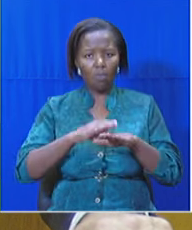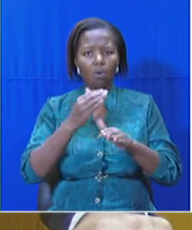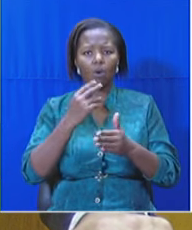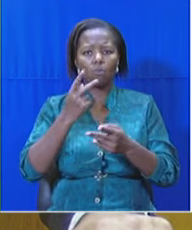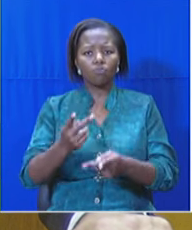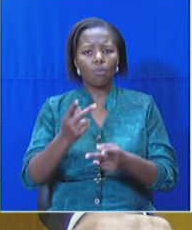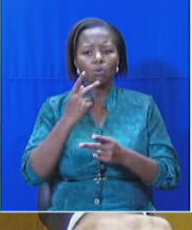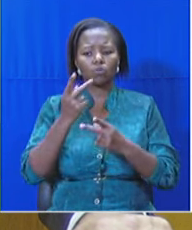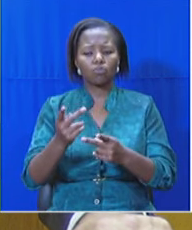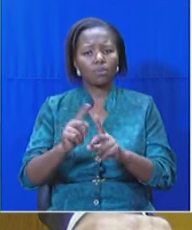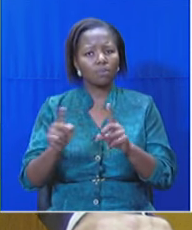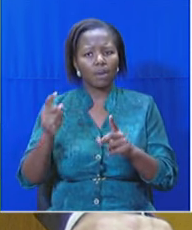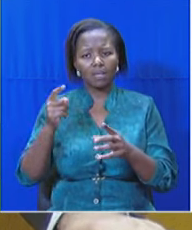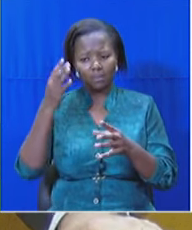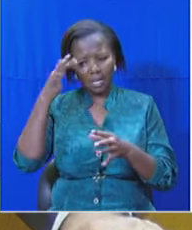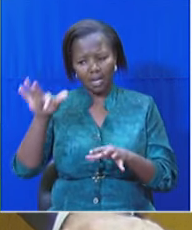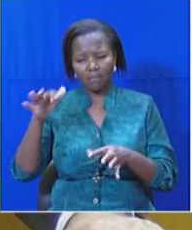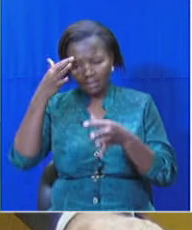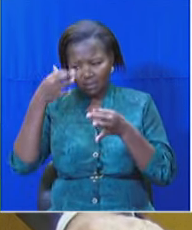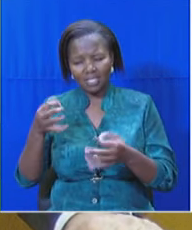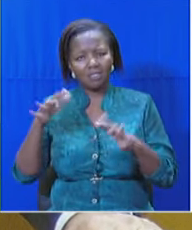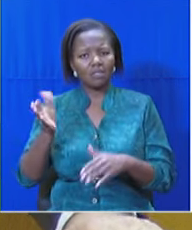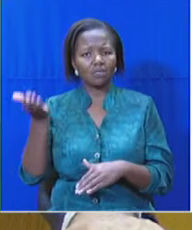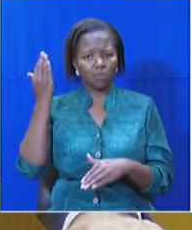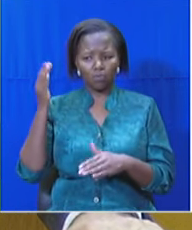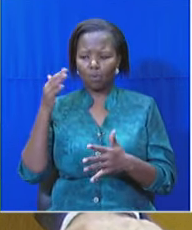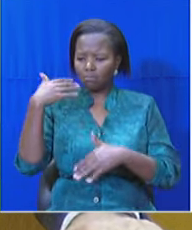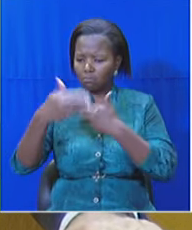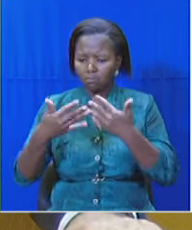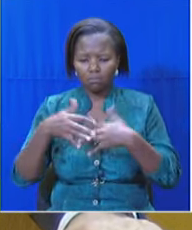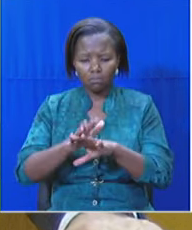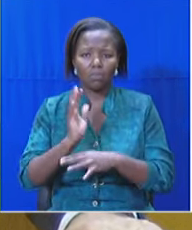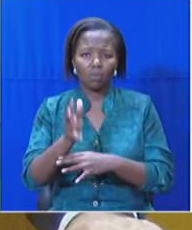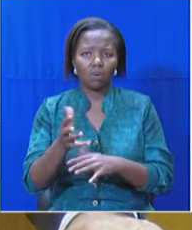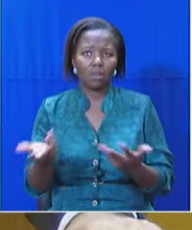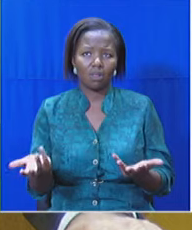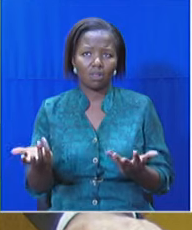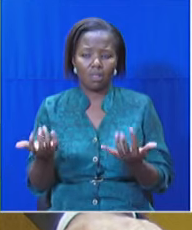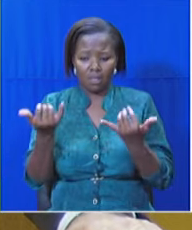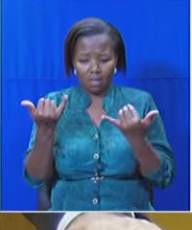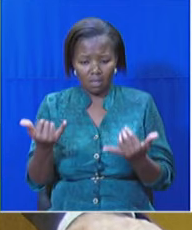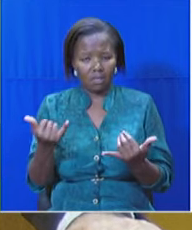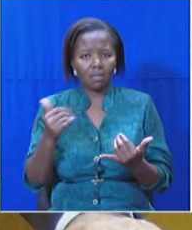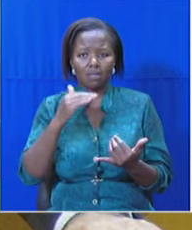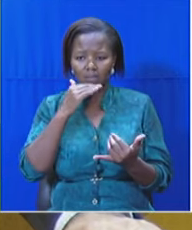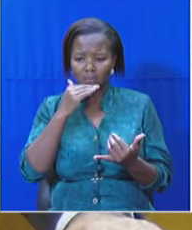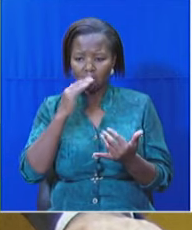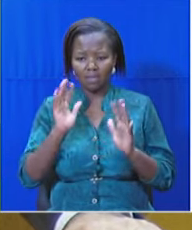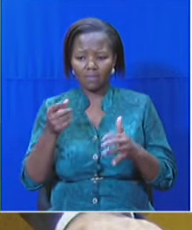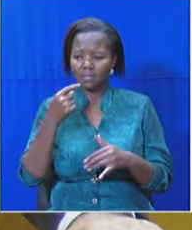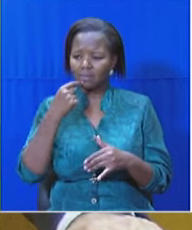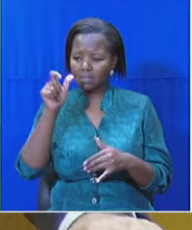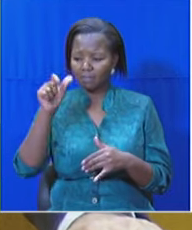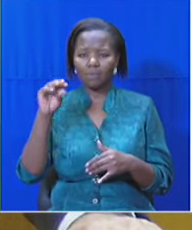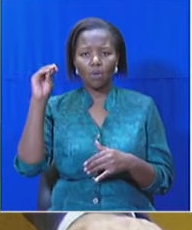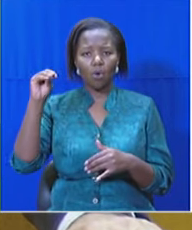eenvoudig voortgaan? U is werklik soos die spreekwoordelike volstruis wat sy kop in die sand druk. U het hier